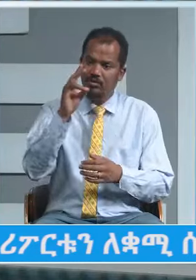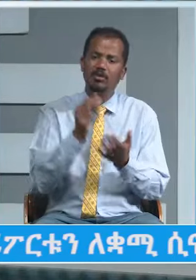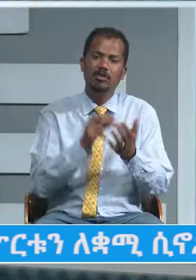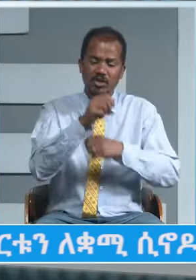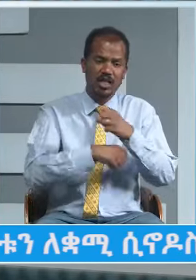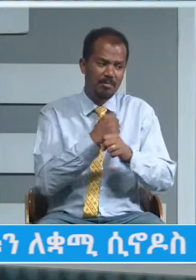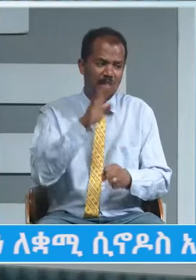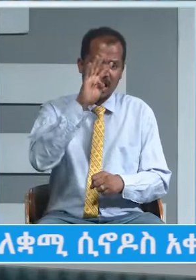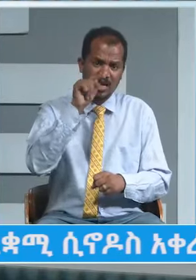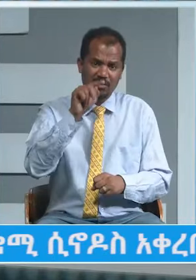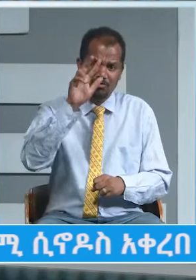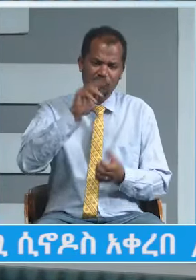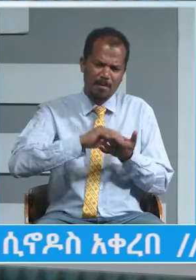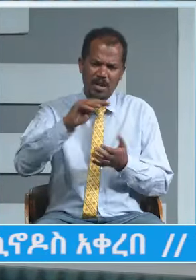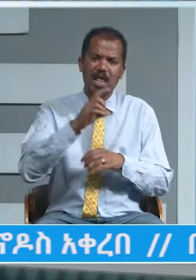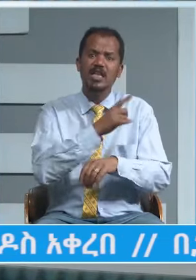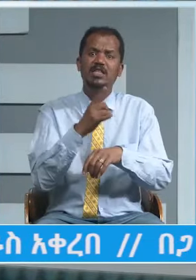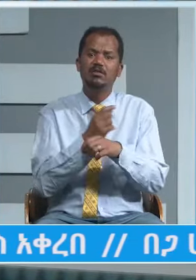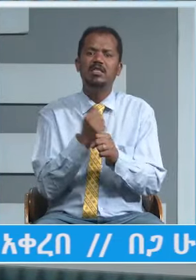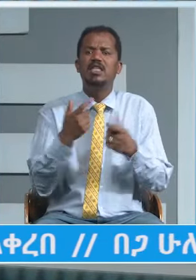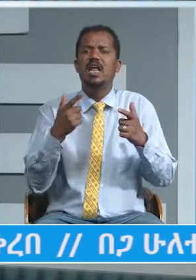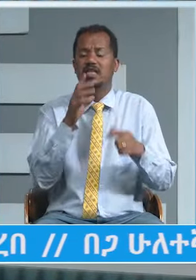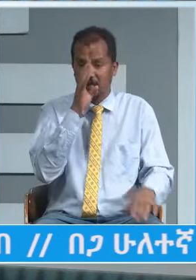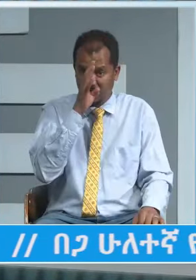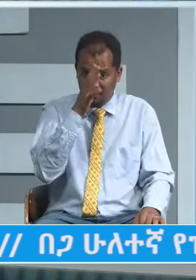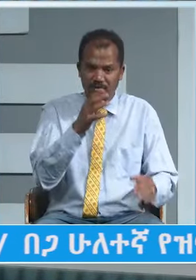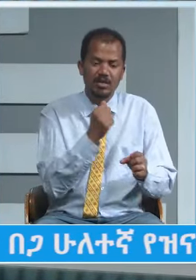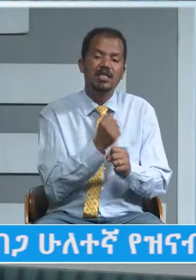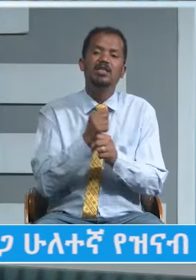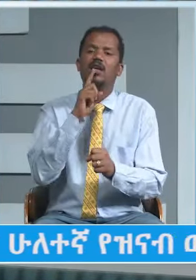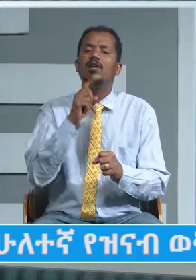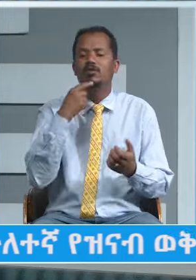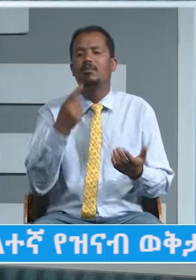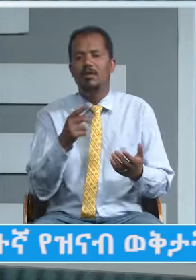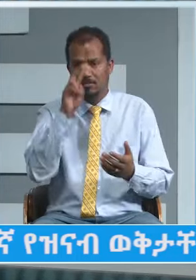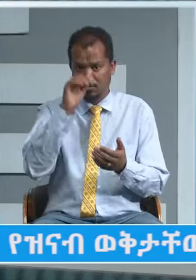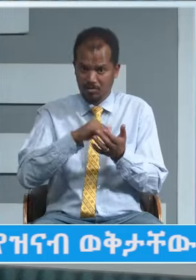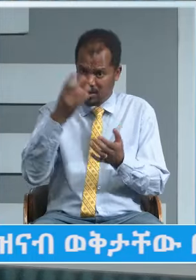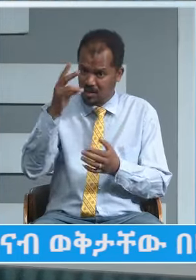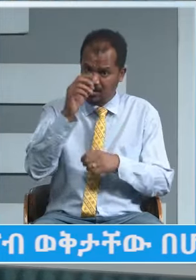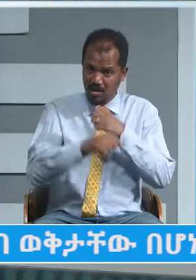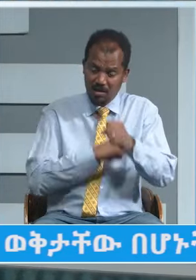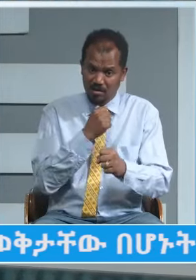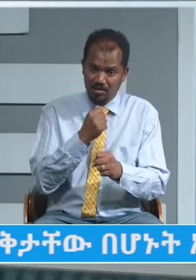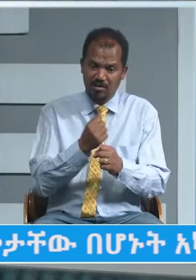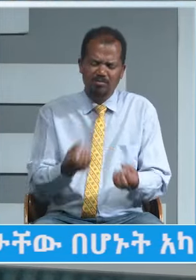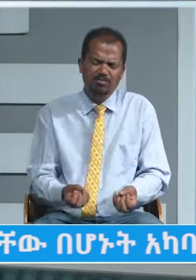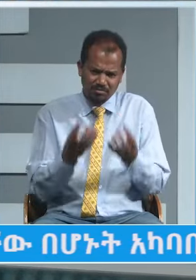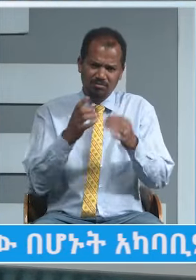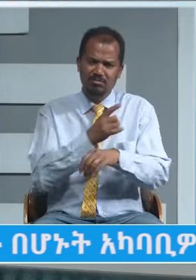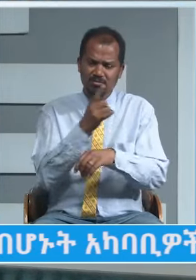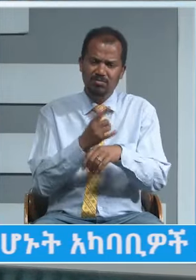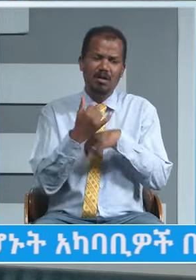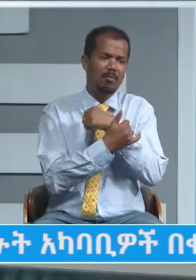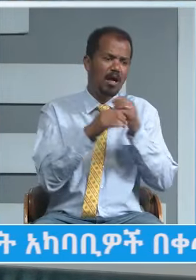በ2017 በጀት ዓመት ለ4.3 ሚሊዮን ዜጎች የሥራ ዕድል ለመፍጠር እየተሰራ ነው ተባለ። በ2017 ዓመተ ምህረት ለበርካታ